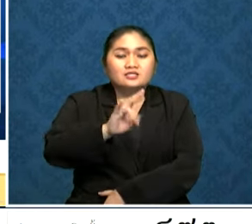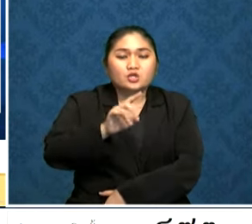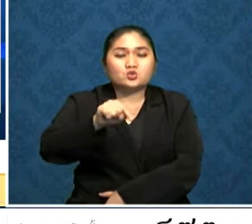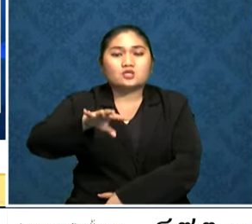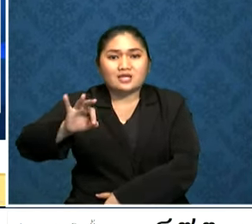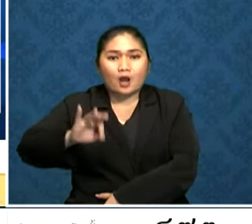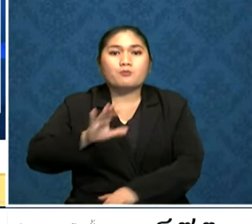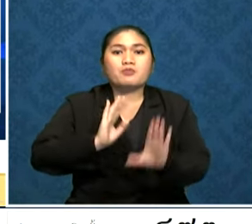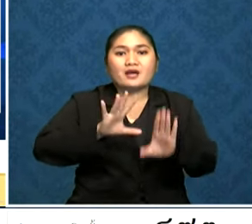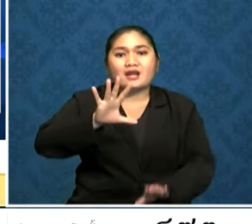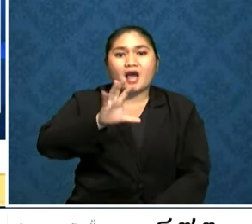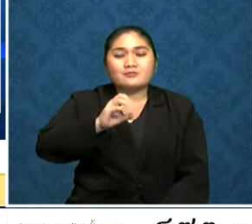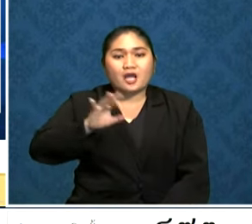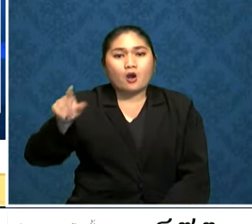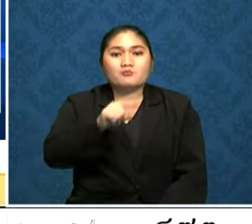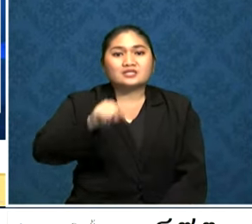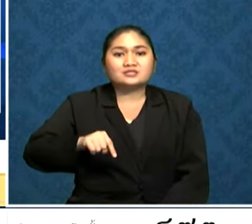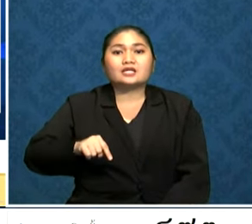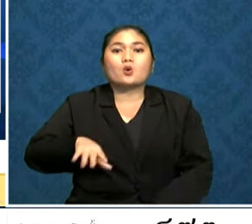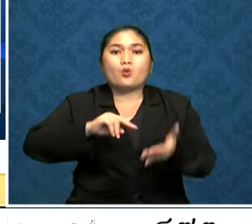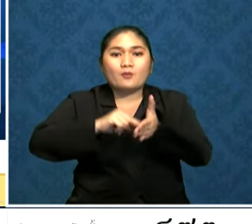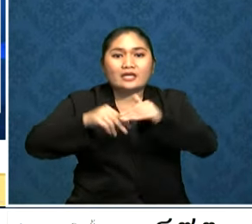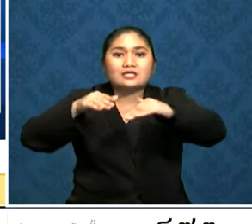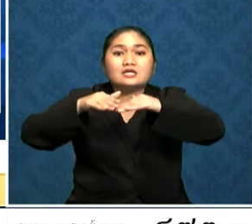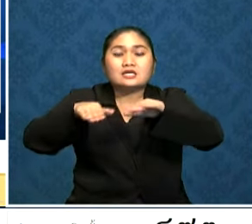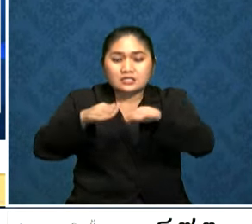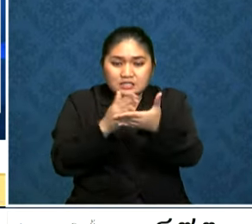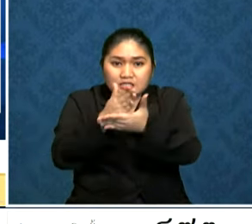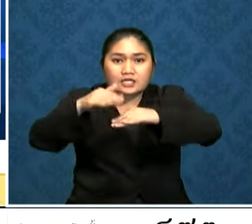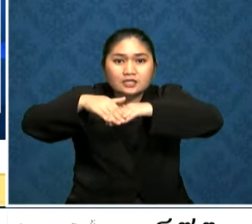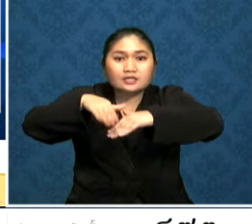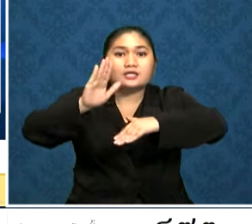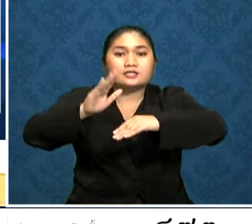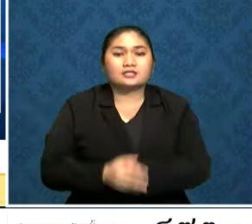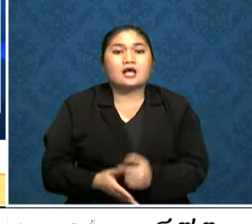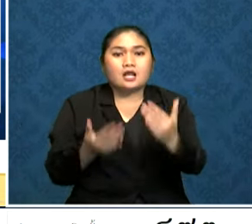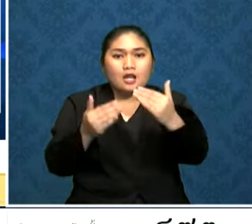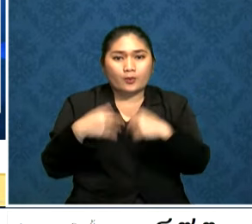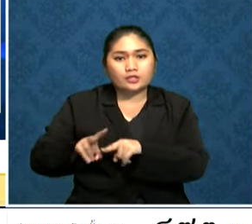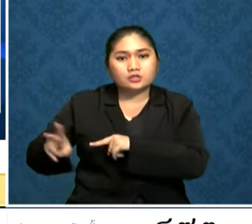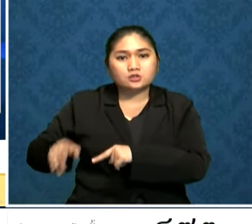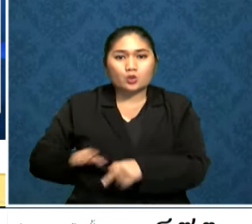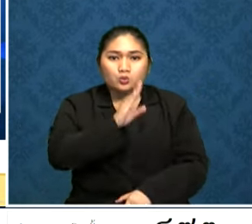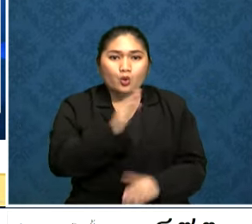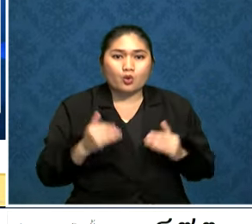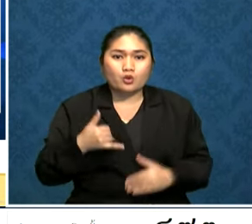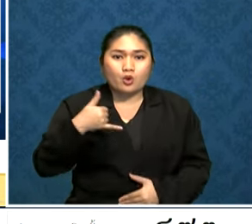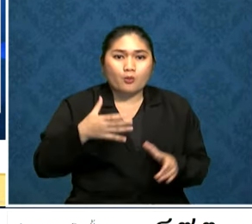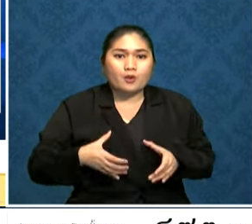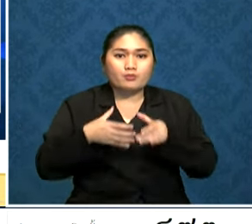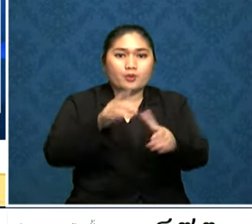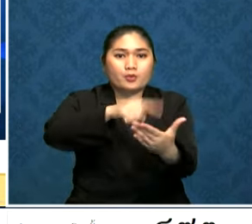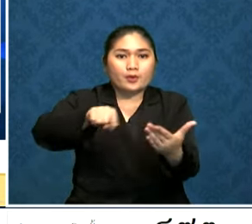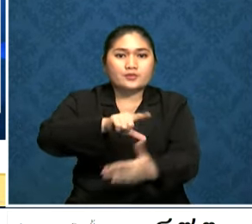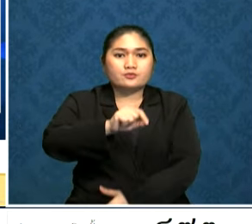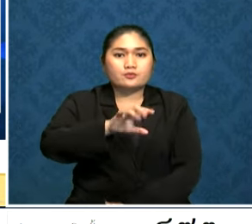59% ก็คเกินก่งหนึ่งของผู้ทมีสตออกเสียงและปการท 2 ครั ในปรดาจำนนคนทออกมาใช้สิต 29.7 ล